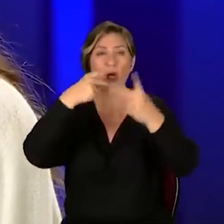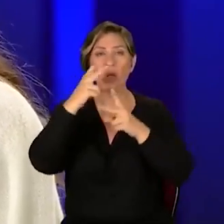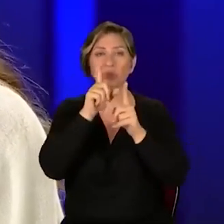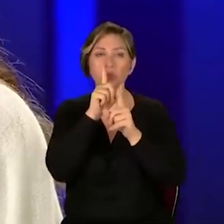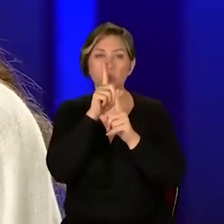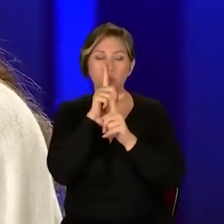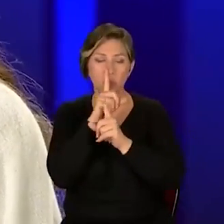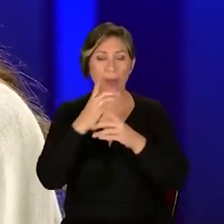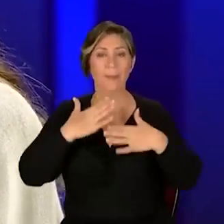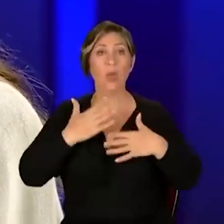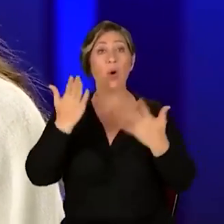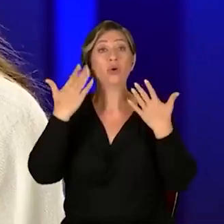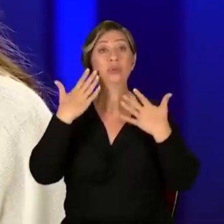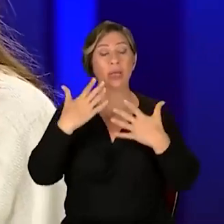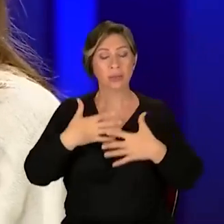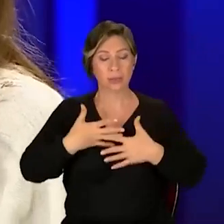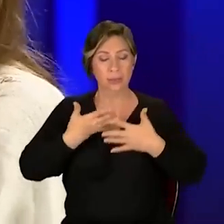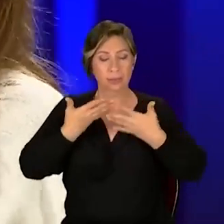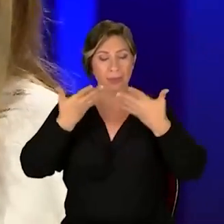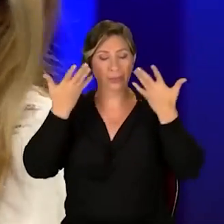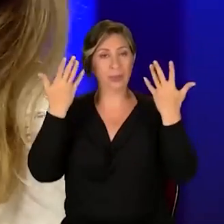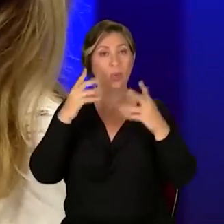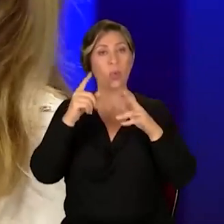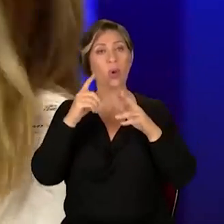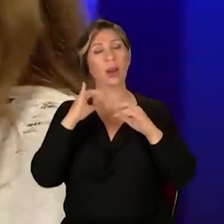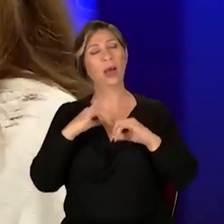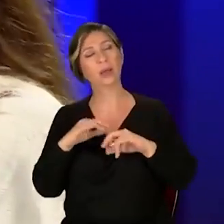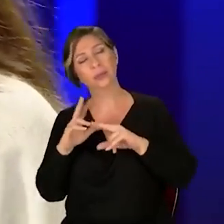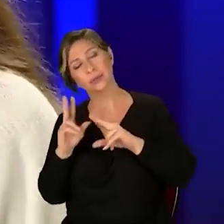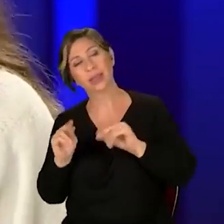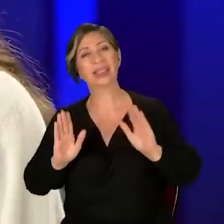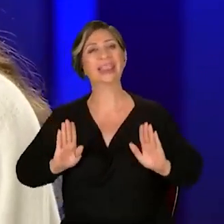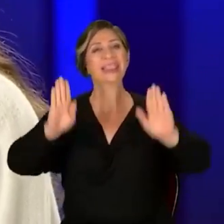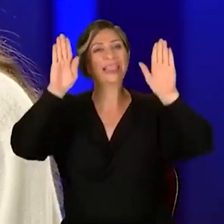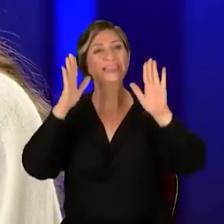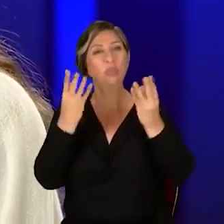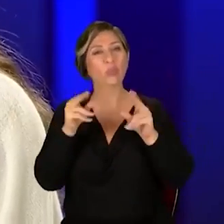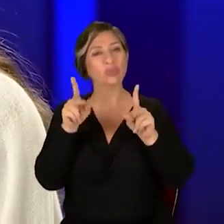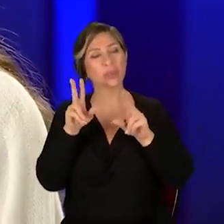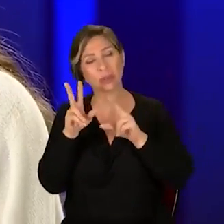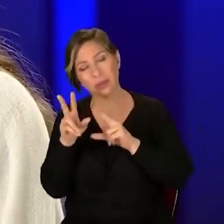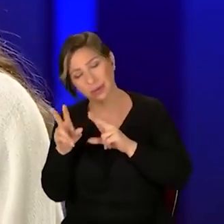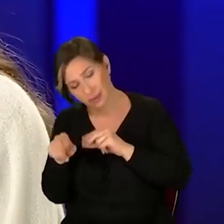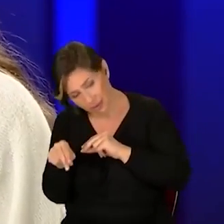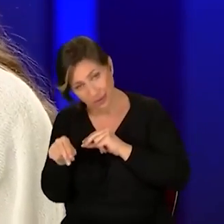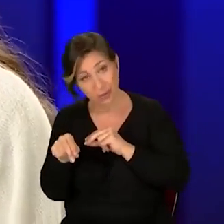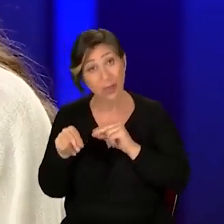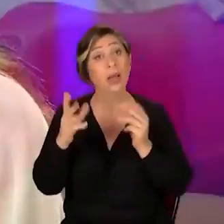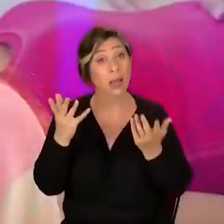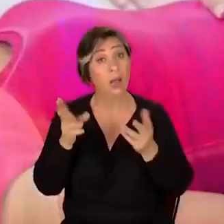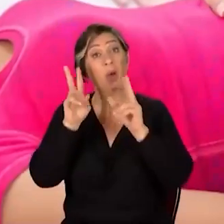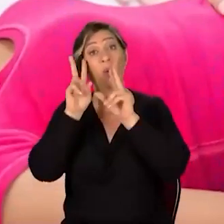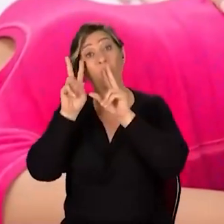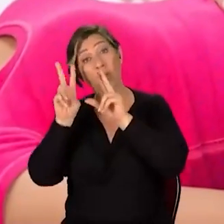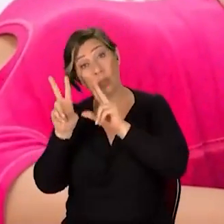Bedendeki oksijen oranı artıyor ve o REM'e geçiyorsun, teslim oluyorsun bir nevi. Ve uykunu